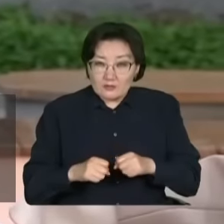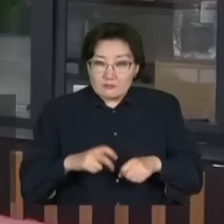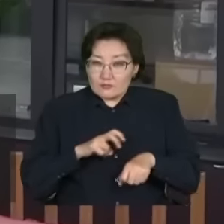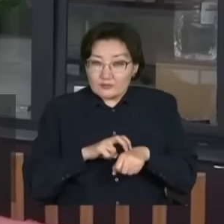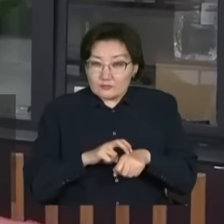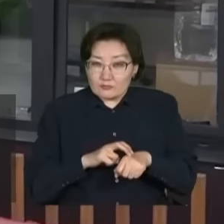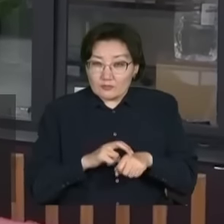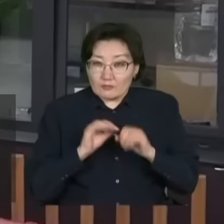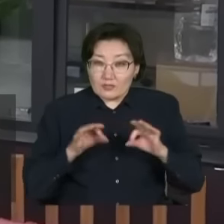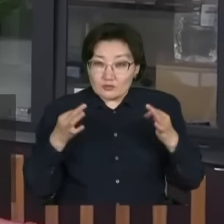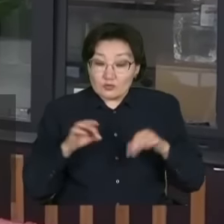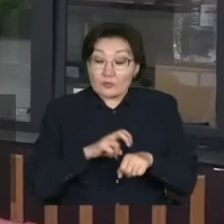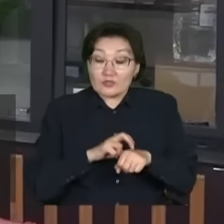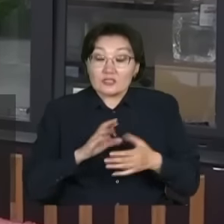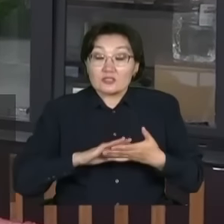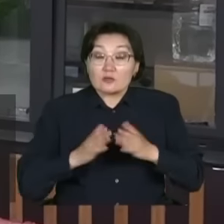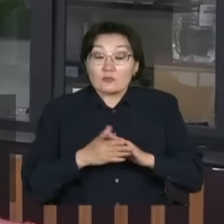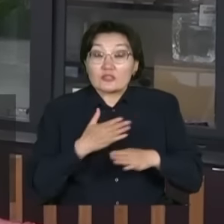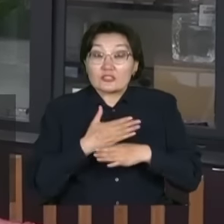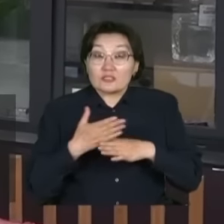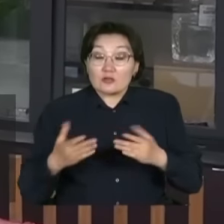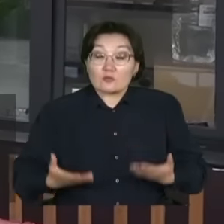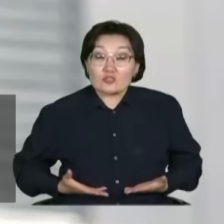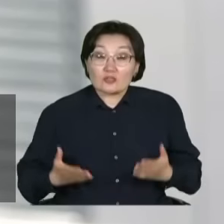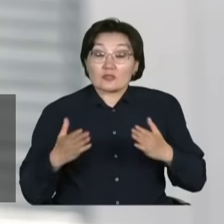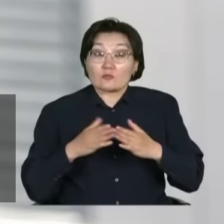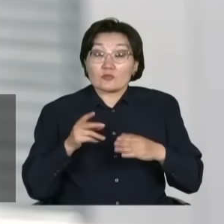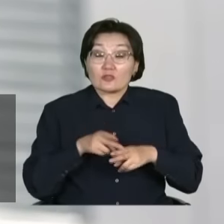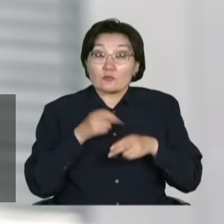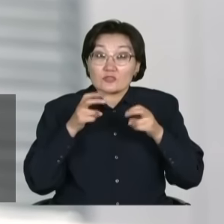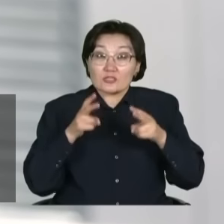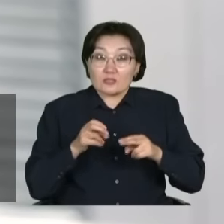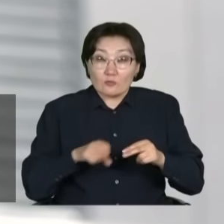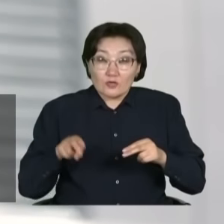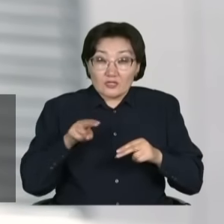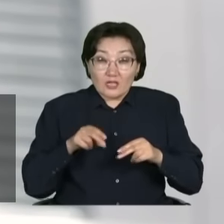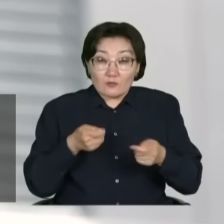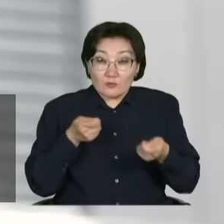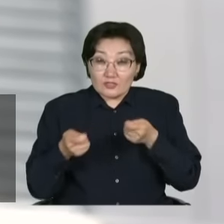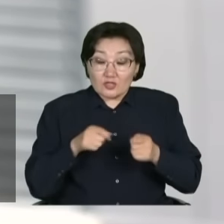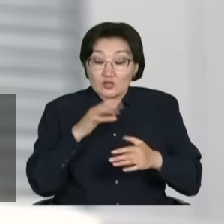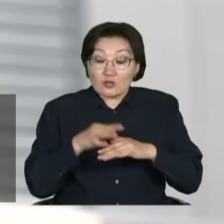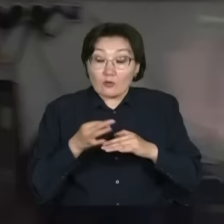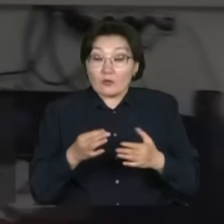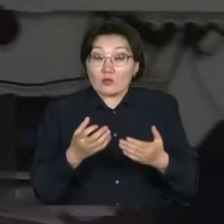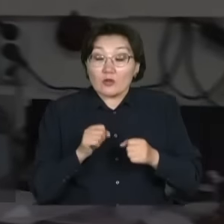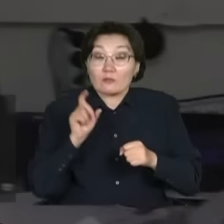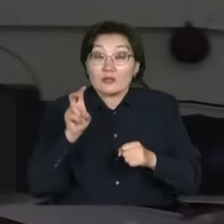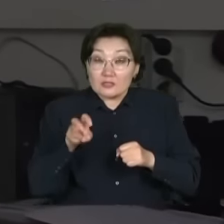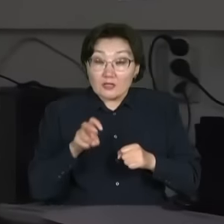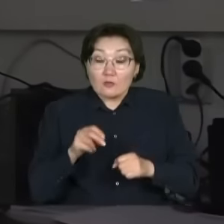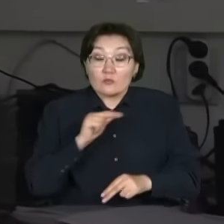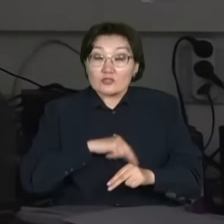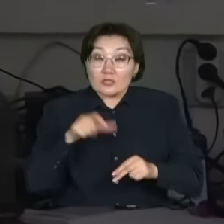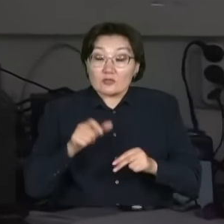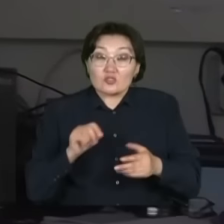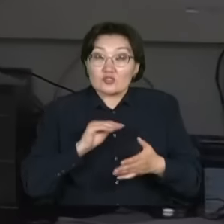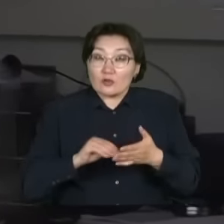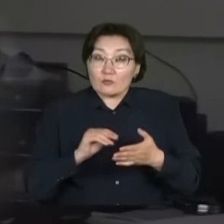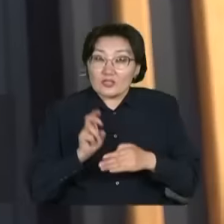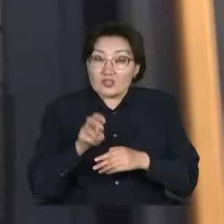отырмыз. Жан түршігерлік жағдайдан соң тұрғын үй кешенінің қауіпсіздігі жөнінде әкімшілігінен жауап алуға бардық. Алайда қызметкерлер тілшілерді табалдырғына